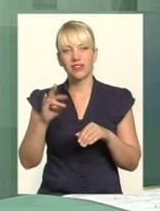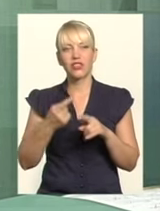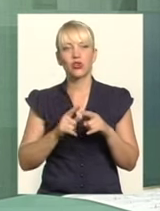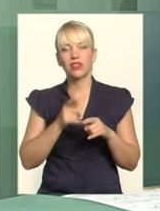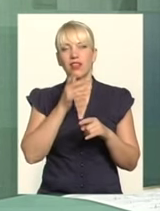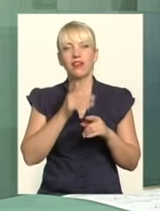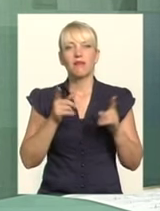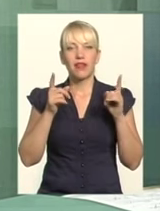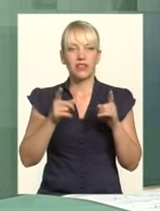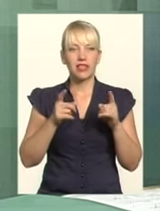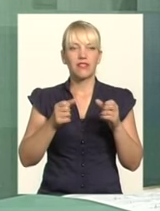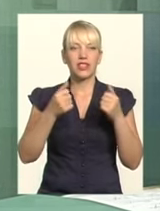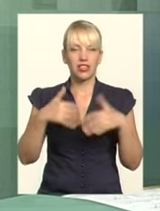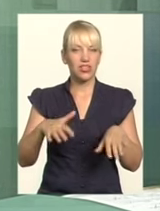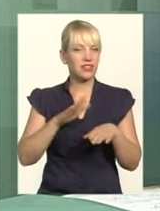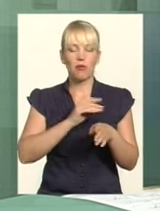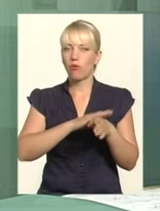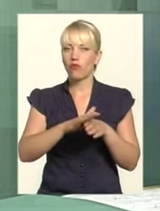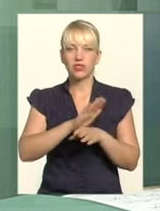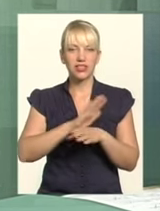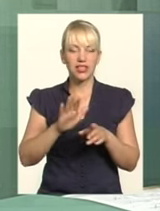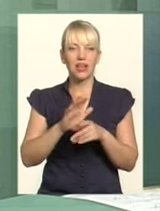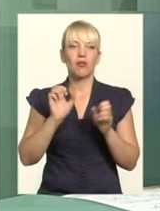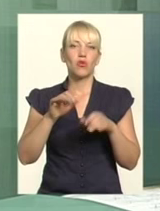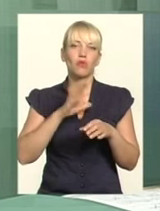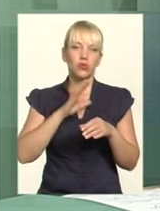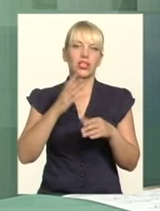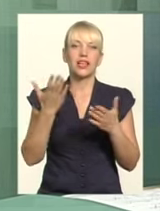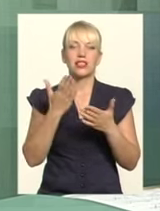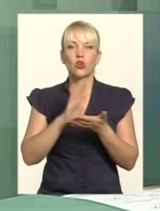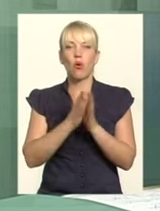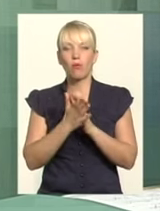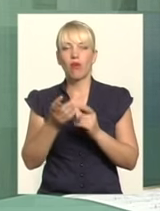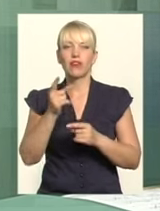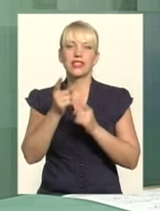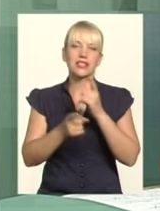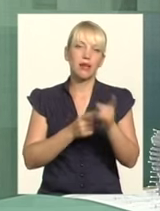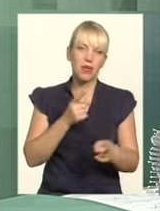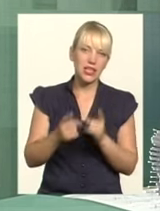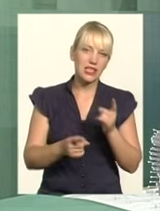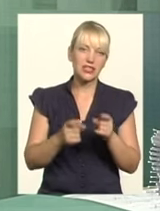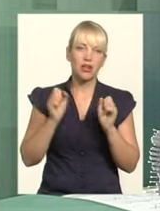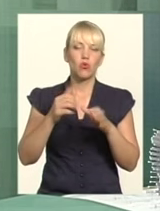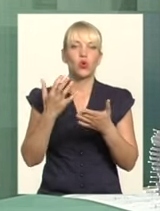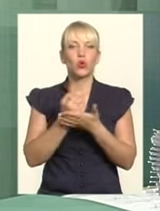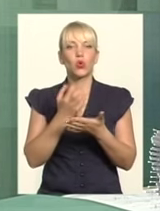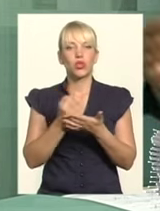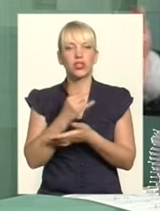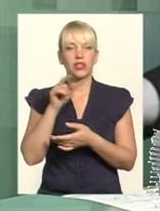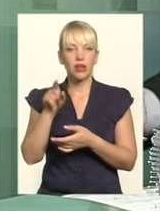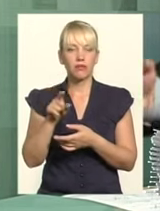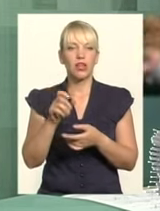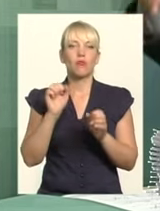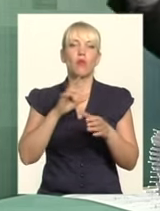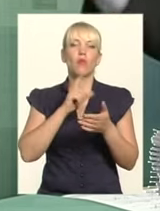період втрачає, не на повністю. Не на певний період. Може, потім певні умови зміниться. Може, там дохід, можливо,